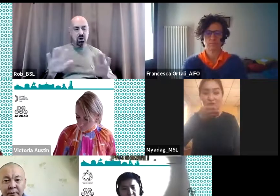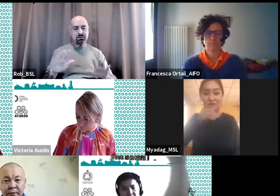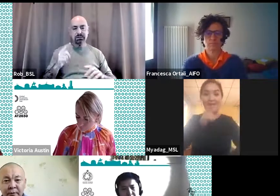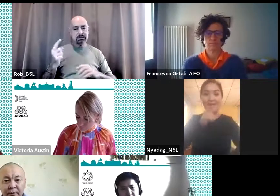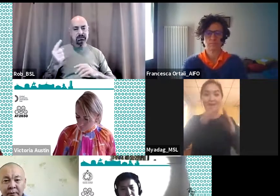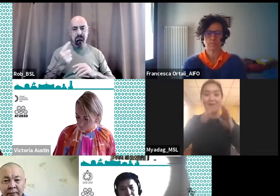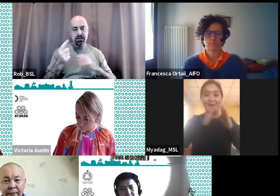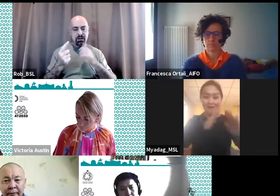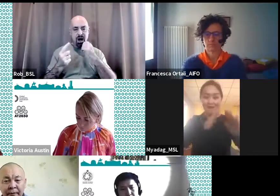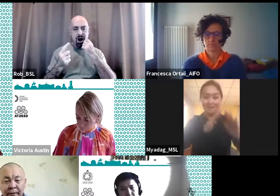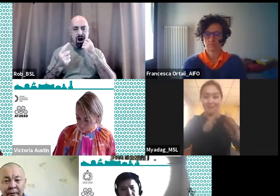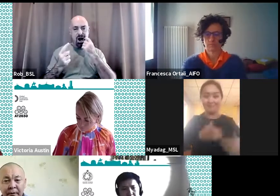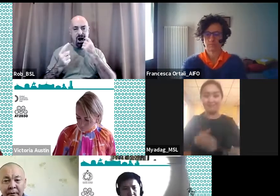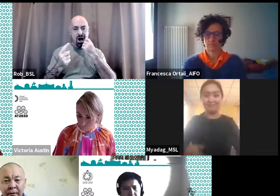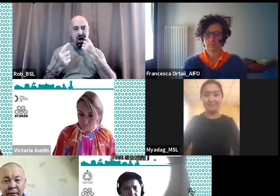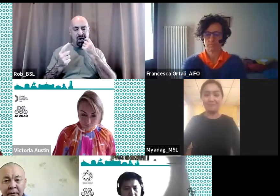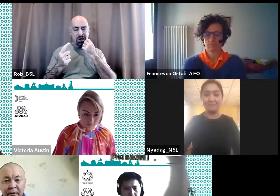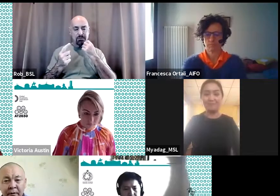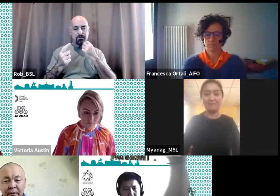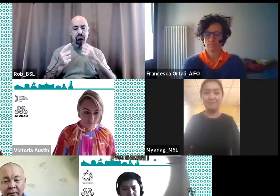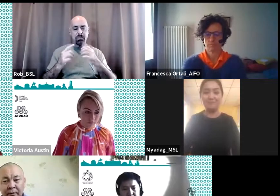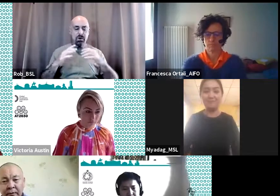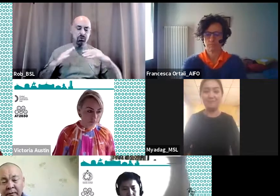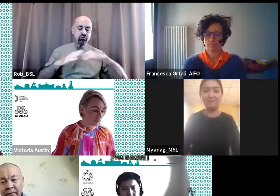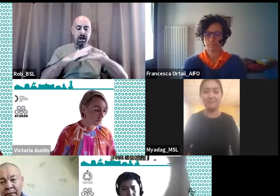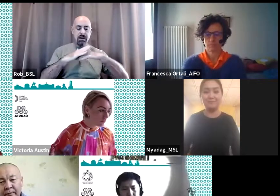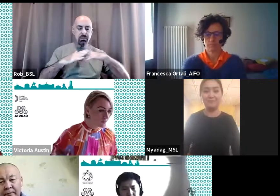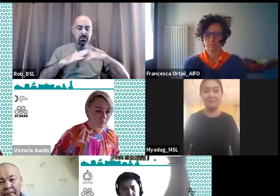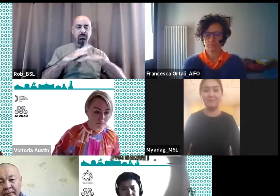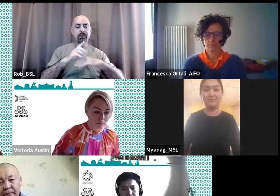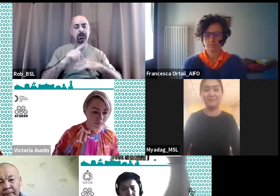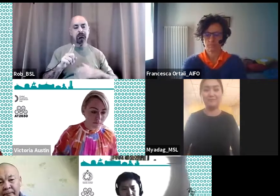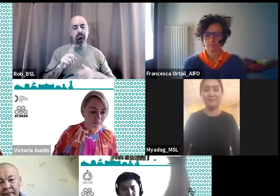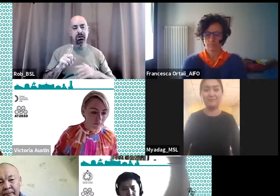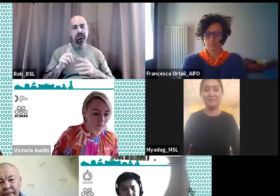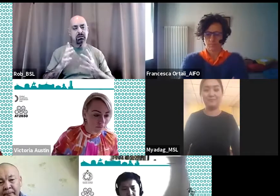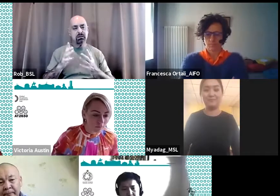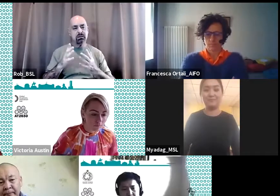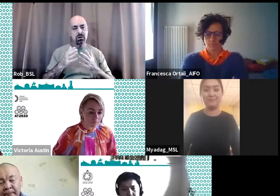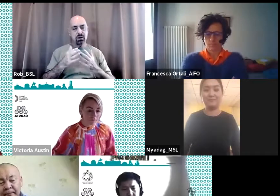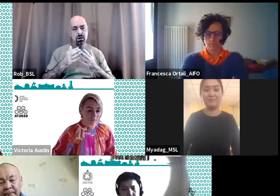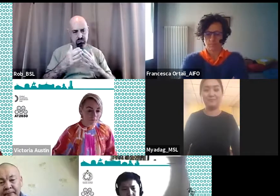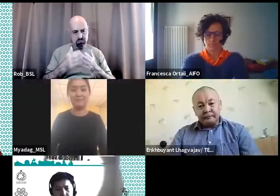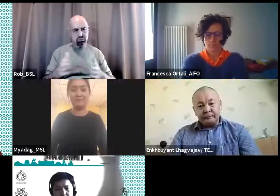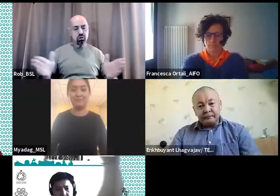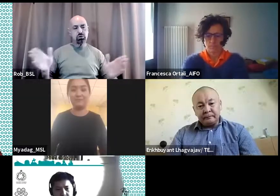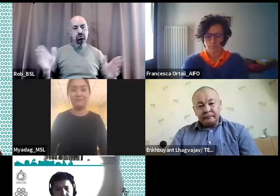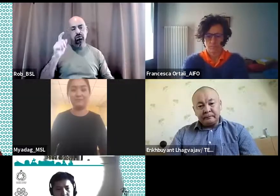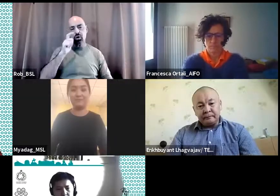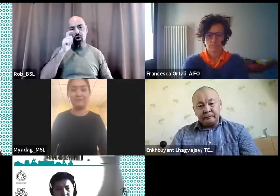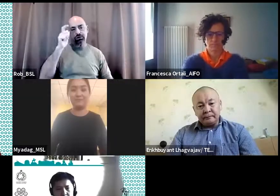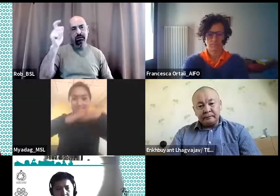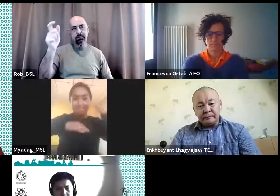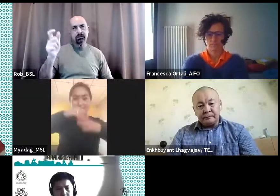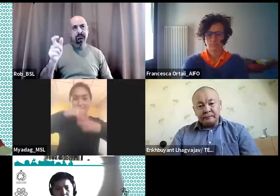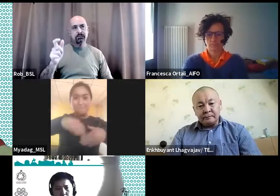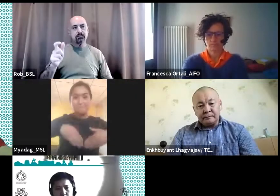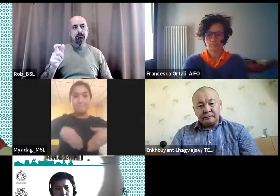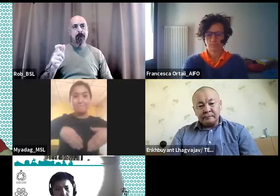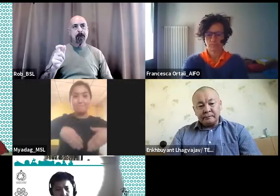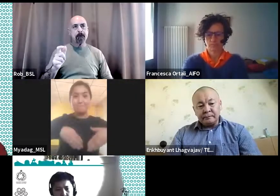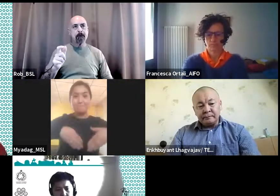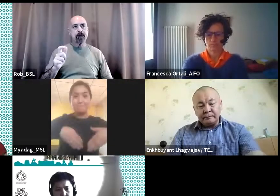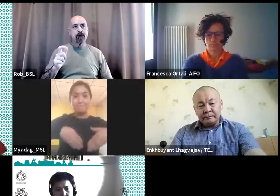Дараад нь хэрвээ ямар нэгэн барилга байгууламж барих гэж байгаа бол төслийн эхлэхээс өмнө төслийн